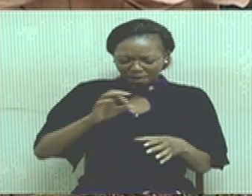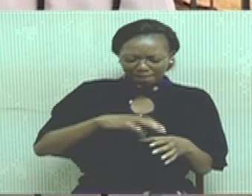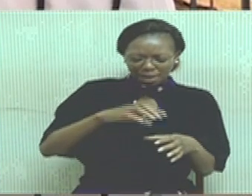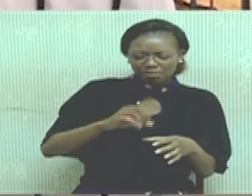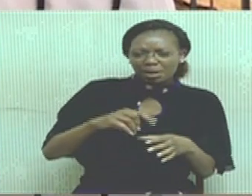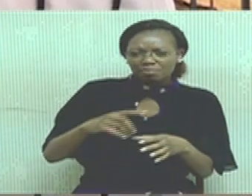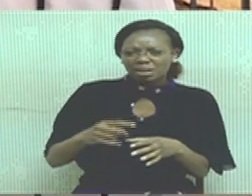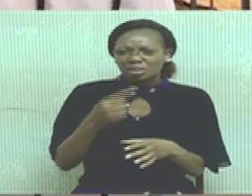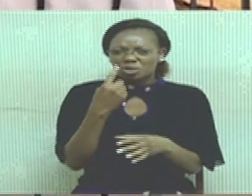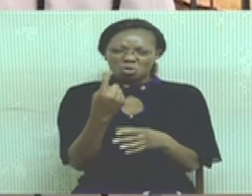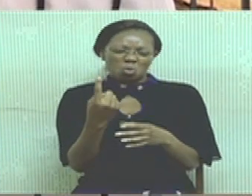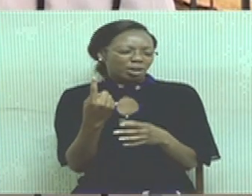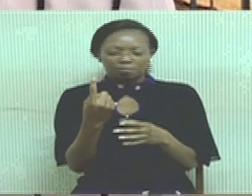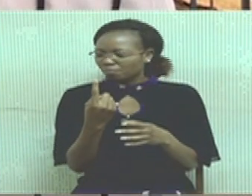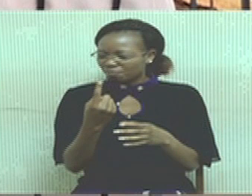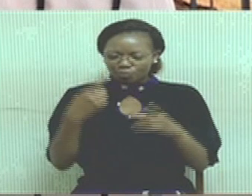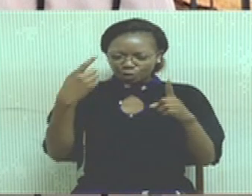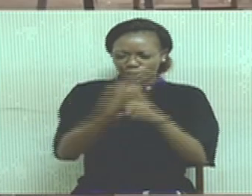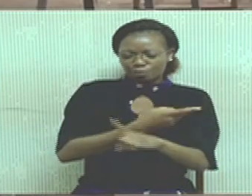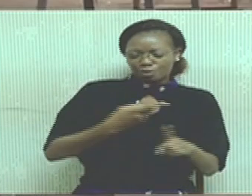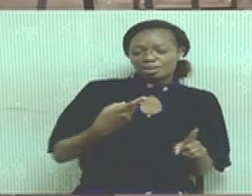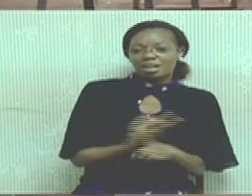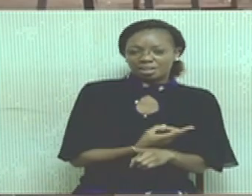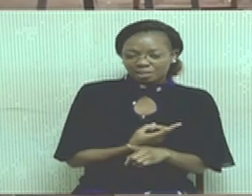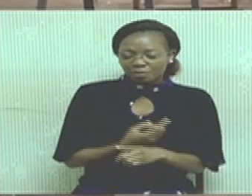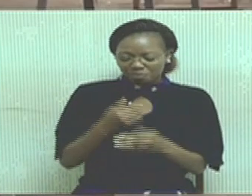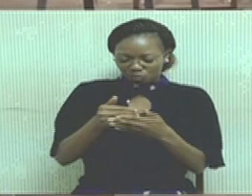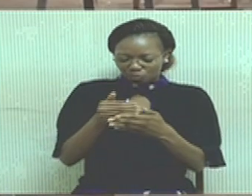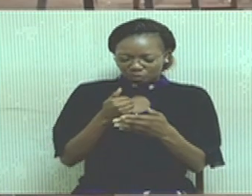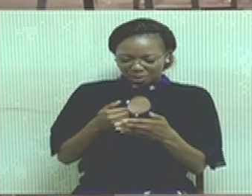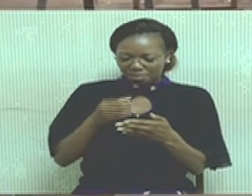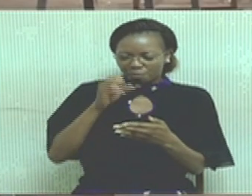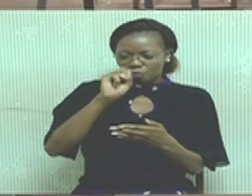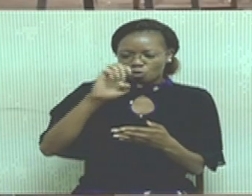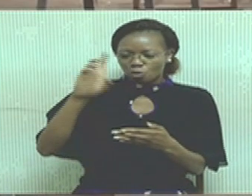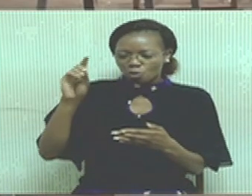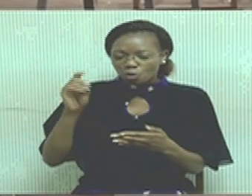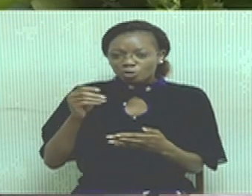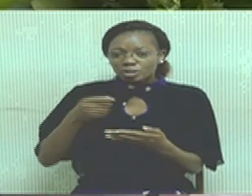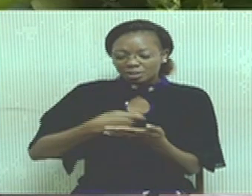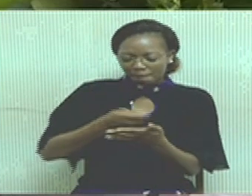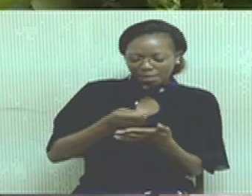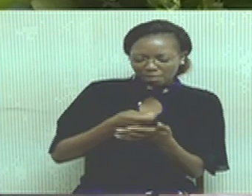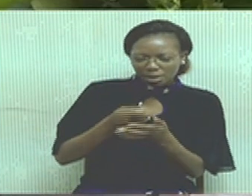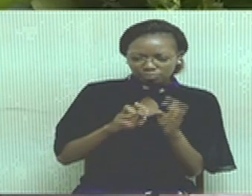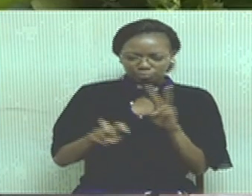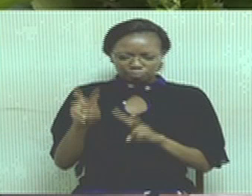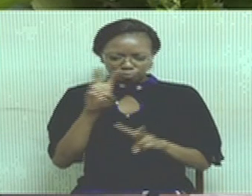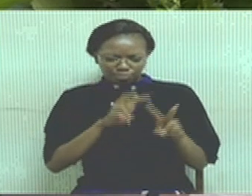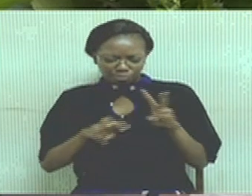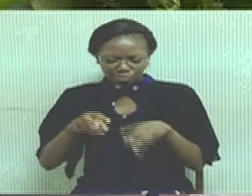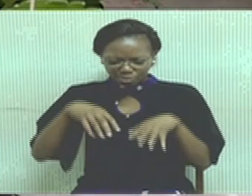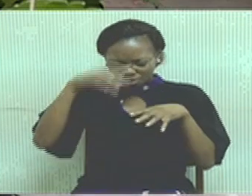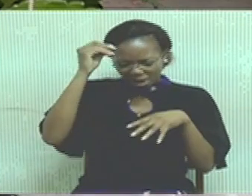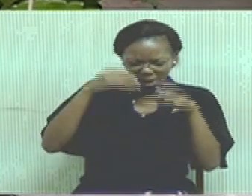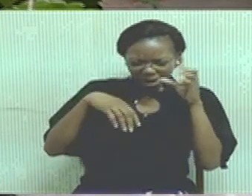kuvunwa. Kabla ya kununua mbegu zako, hakikisha zinastahimili magonjwa na wadudu. Zinakomaa wakati